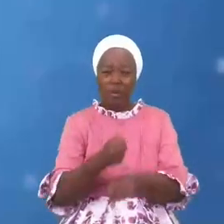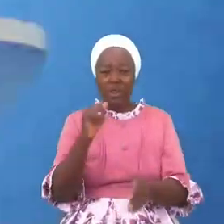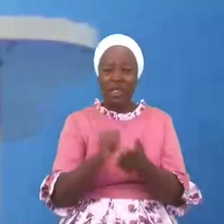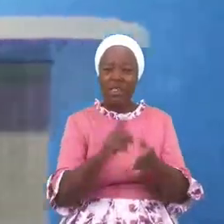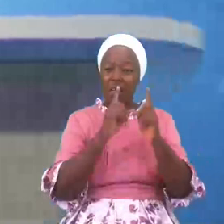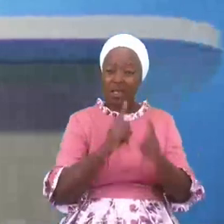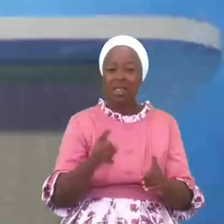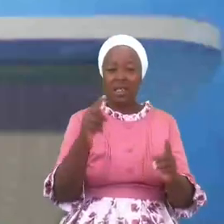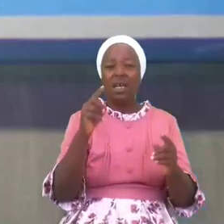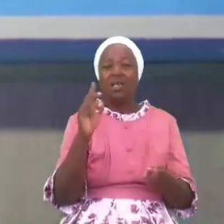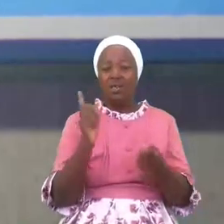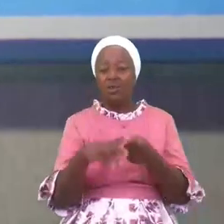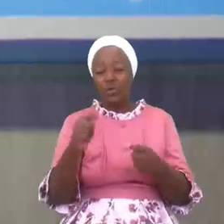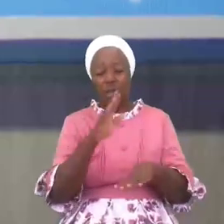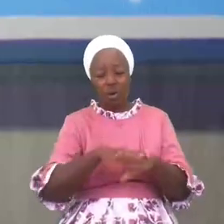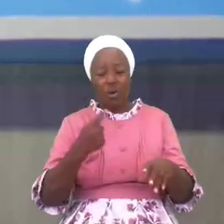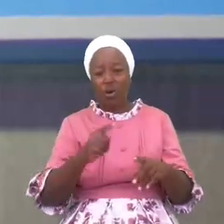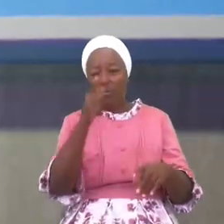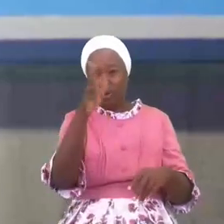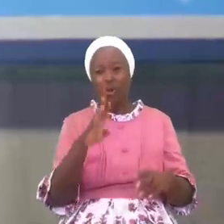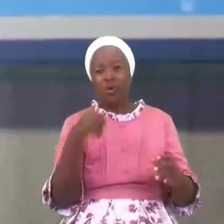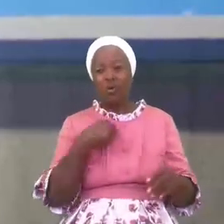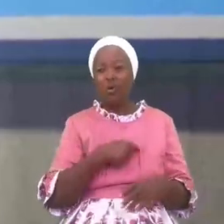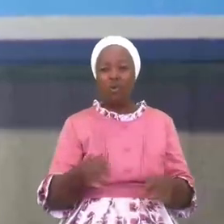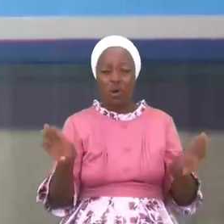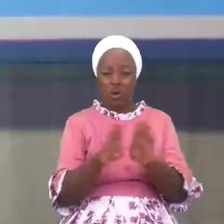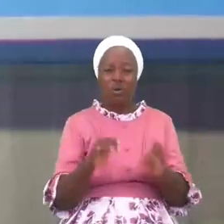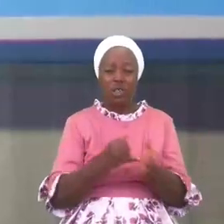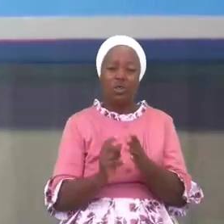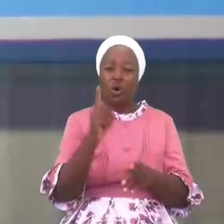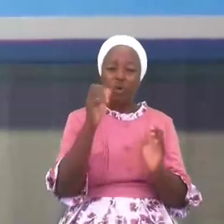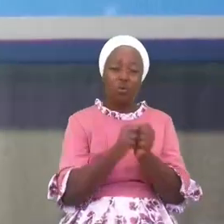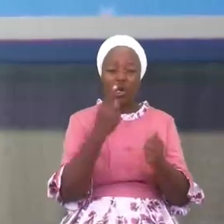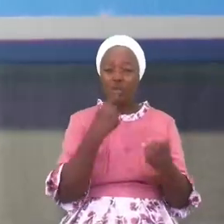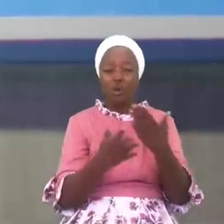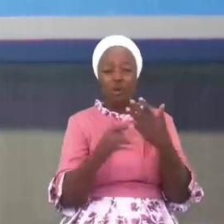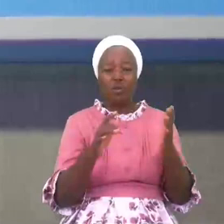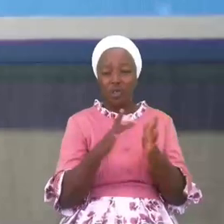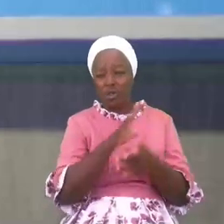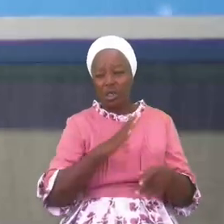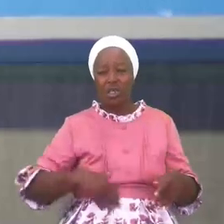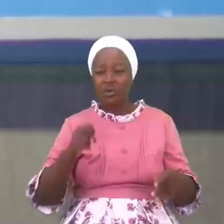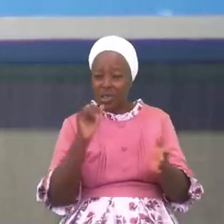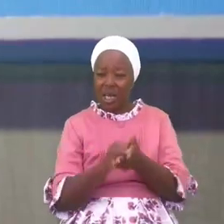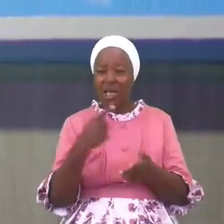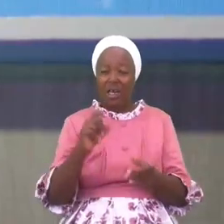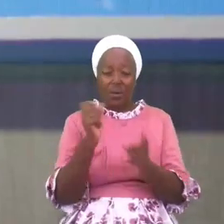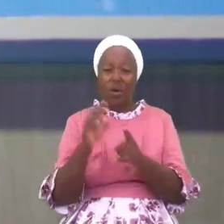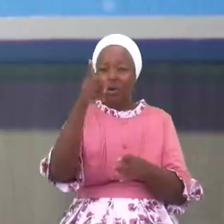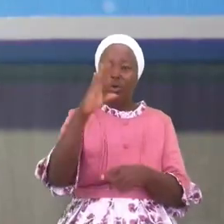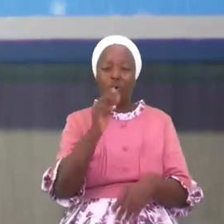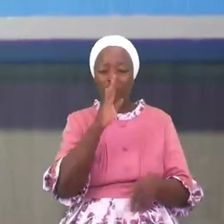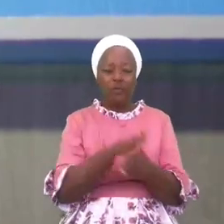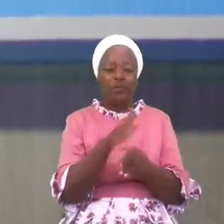ta réponse à l'appel de Dieu. Nous allons sceller ça afin que la parole de Dieu soit accomplie dans